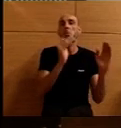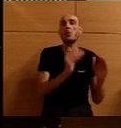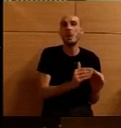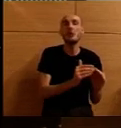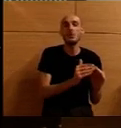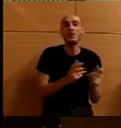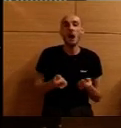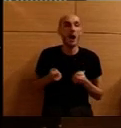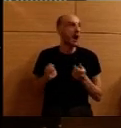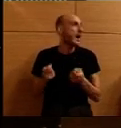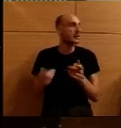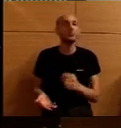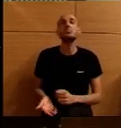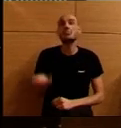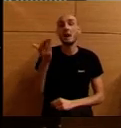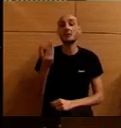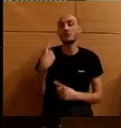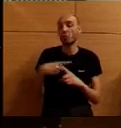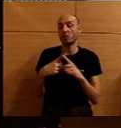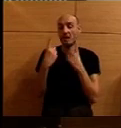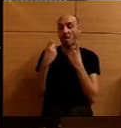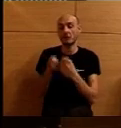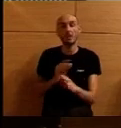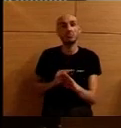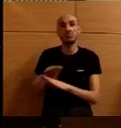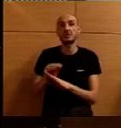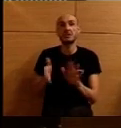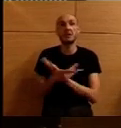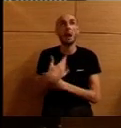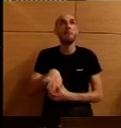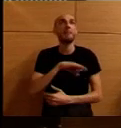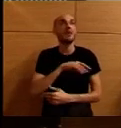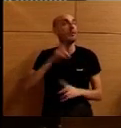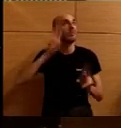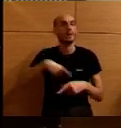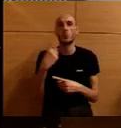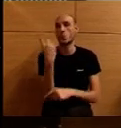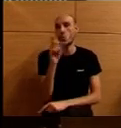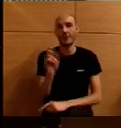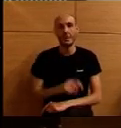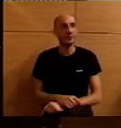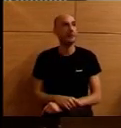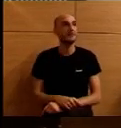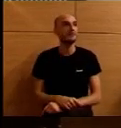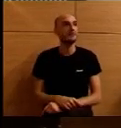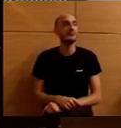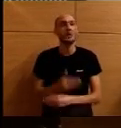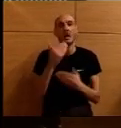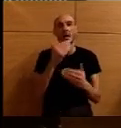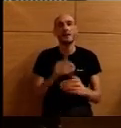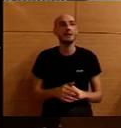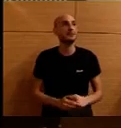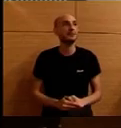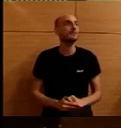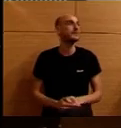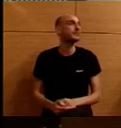la dotació de gasto en les coses que són necessàries, no li van a donar un Nobel a ningú. Però a vostè, probablement, per com gestiona aquesta diputació, tampoc li'l donaran. Gràcies.